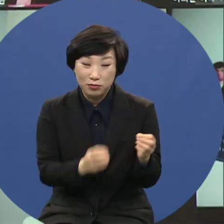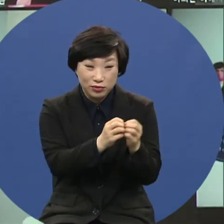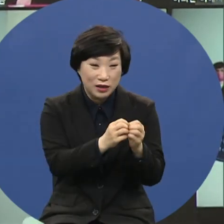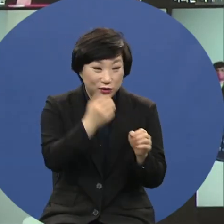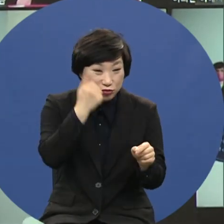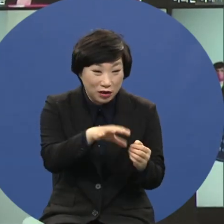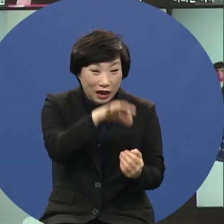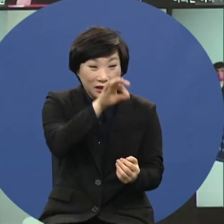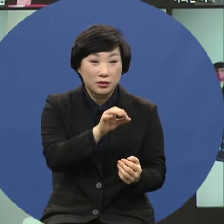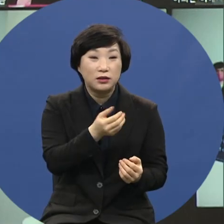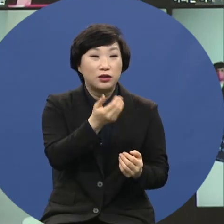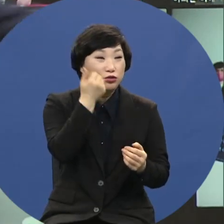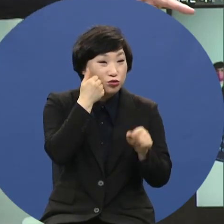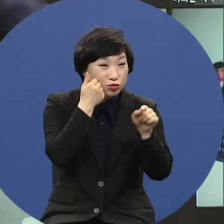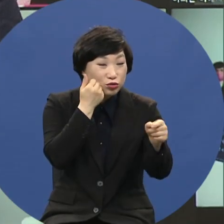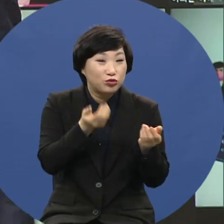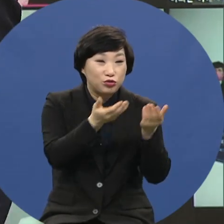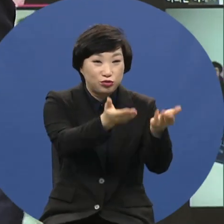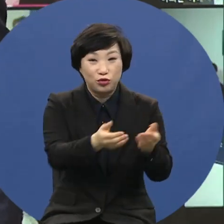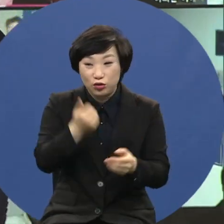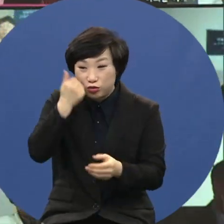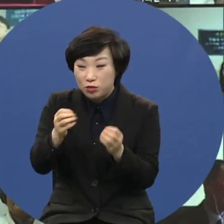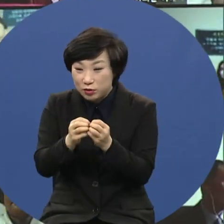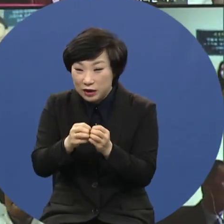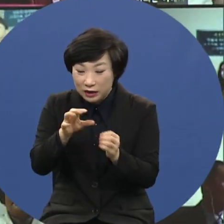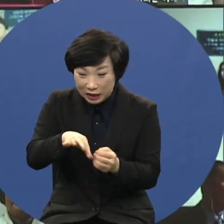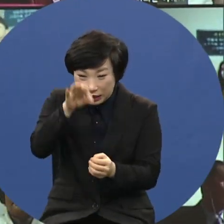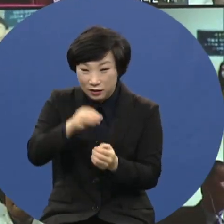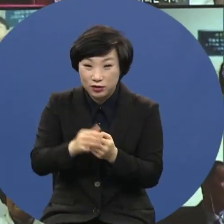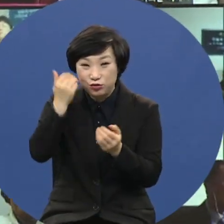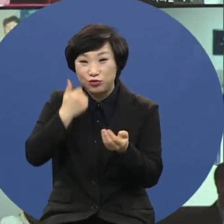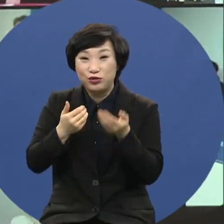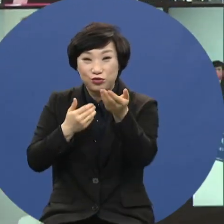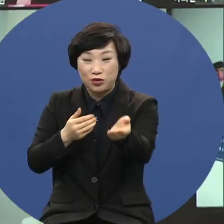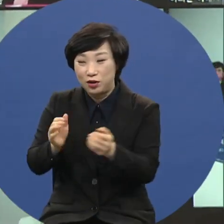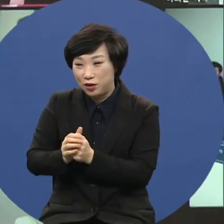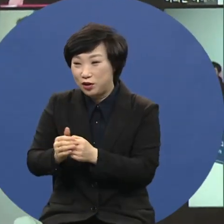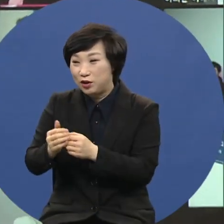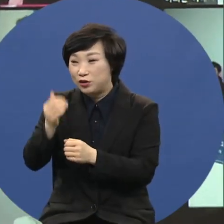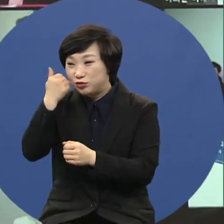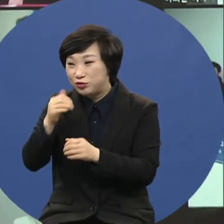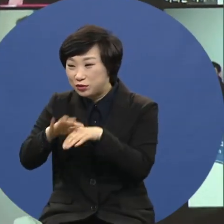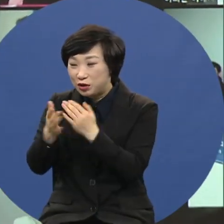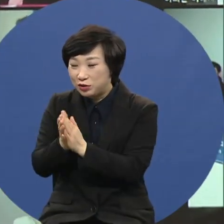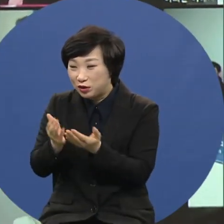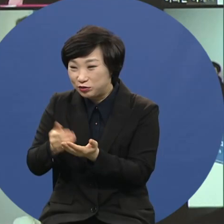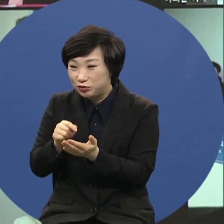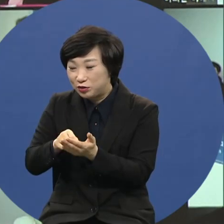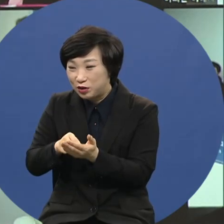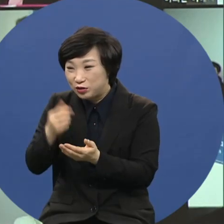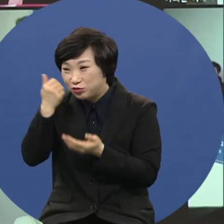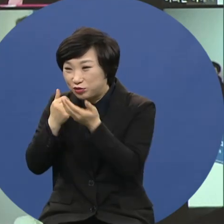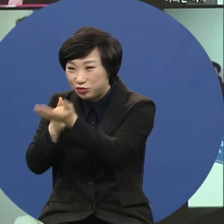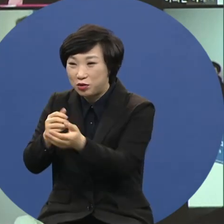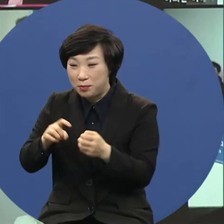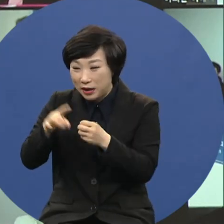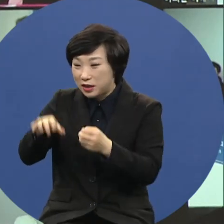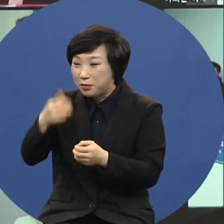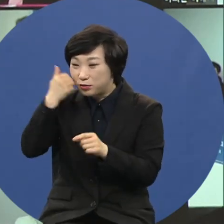주고, 어느 구절은 이 사람에게 주고, 어느 성경은 이 사람에게 주고, 마태복음은 이 사람에게